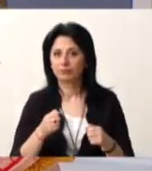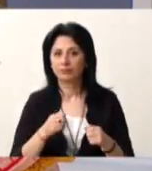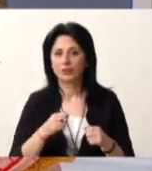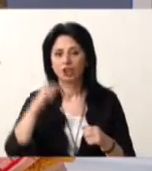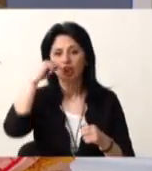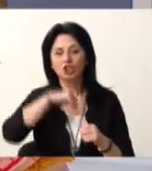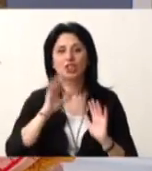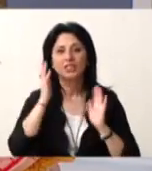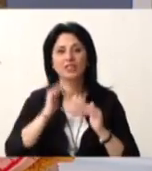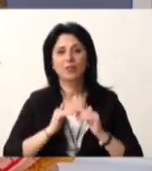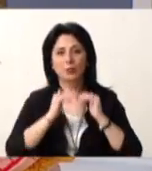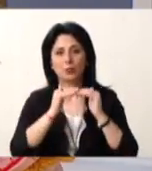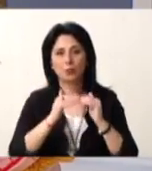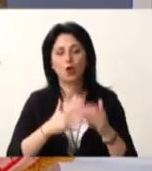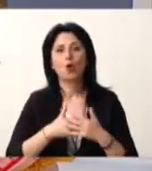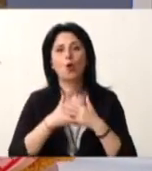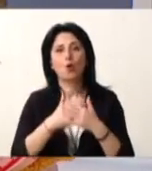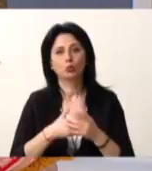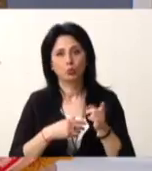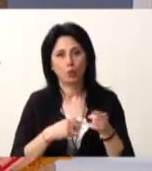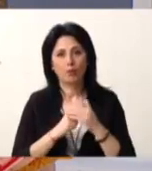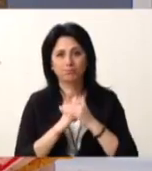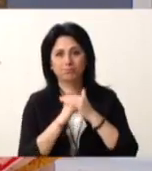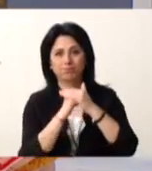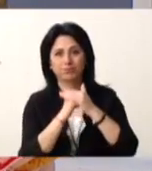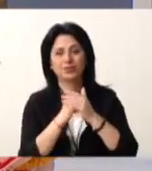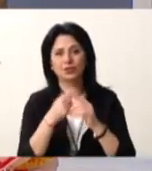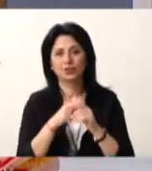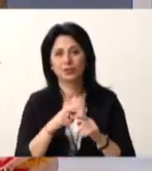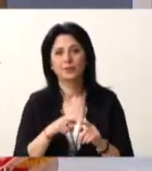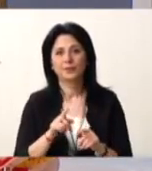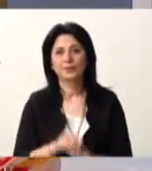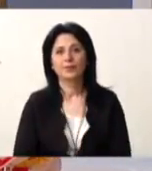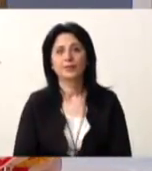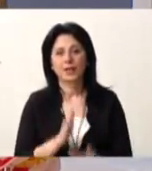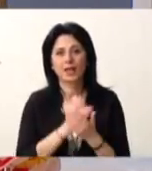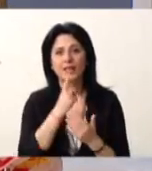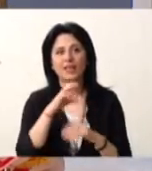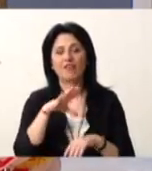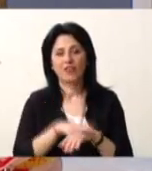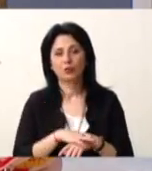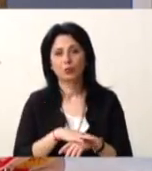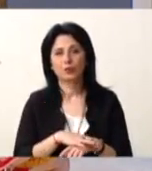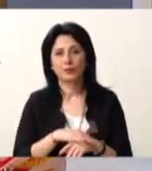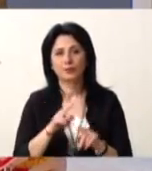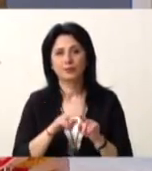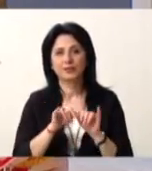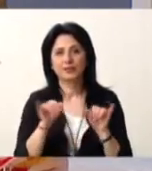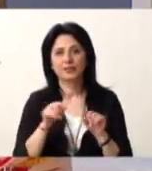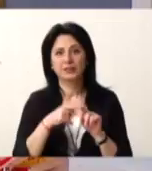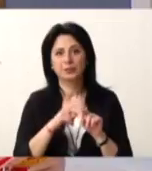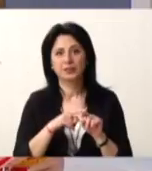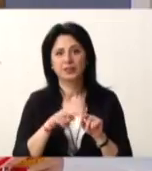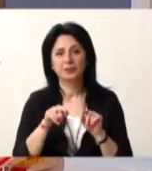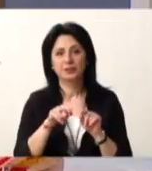წნევის გაზრდა, ორსულობაც, როგორც პაციენტმა დაგვირეკა, არის ერთ-ერთი ფაქტორი, რომელიც დის ამ